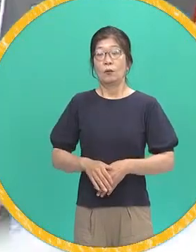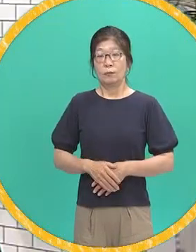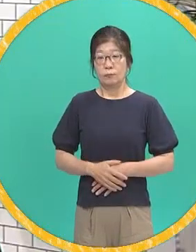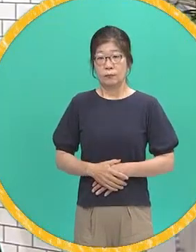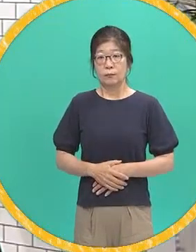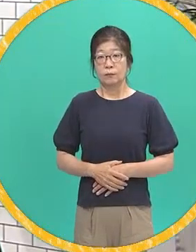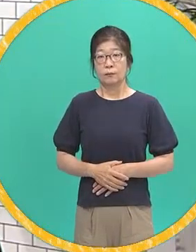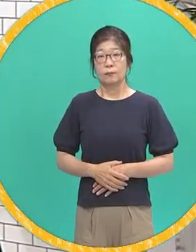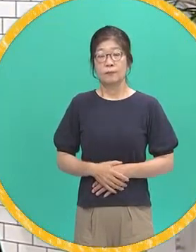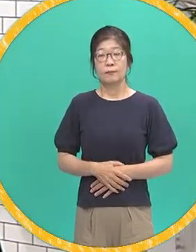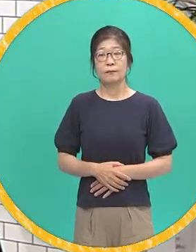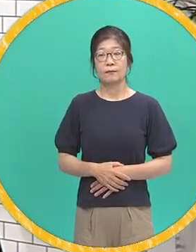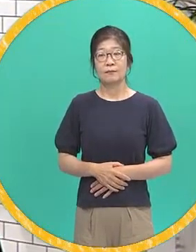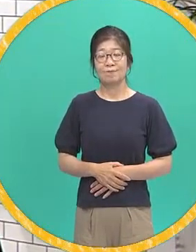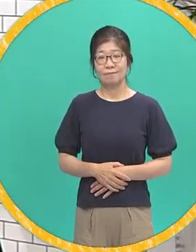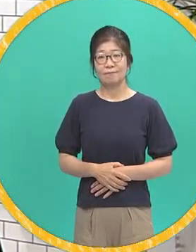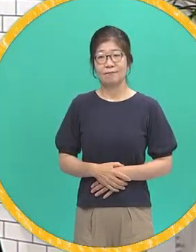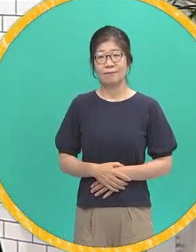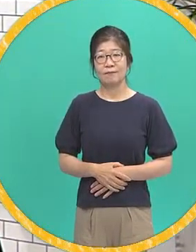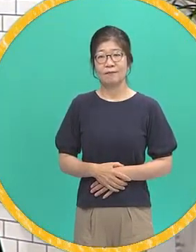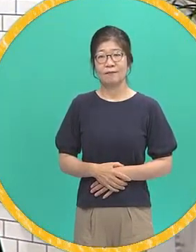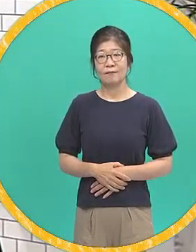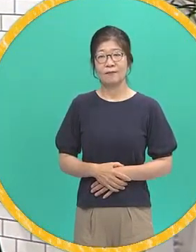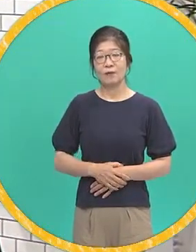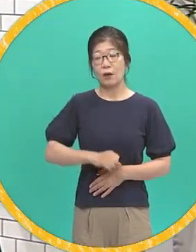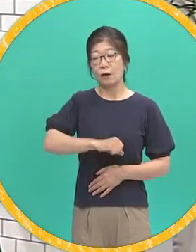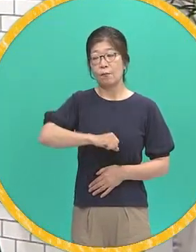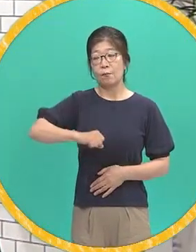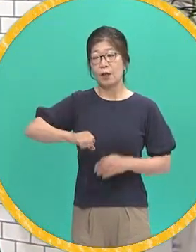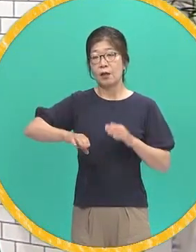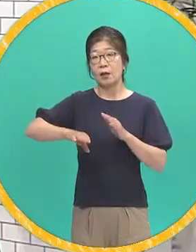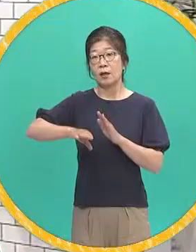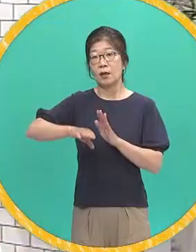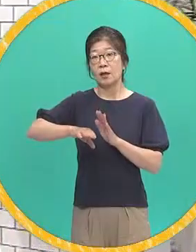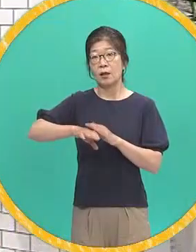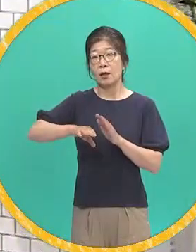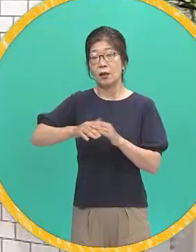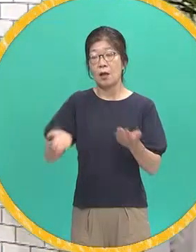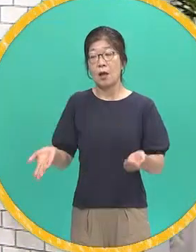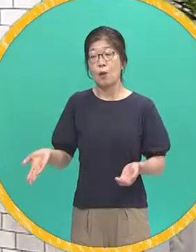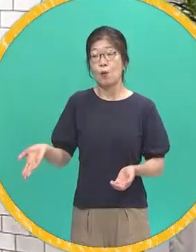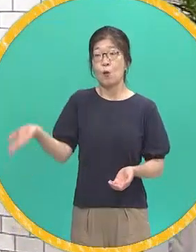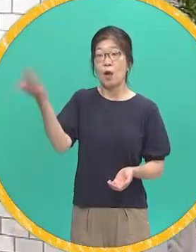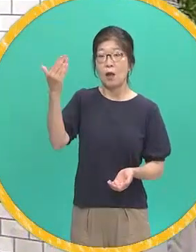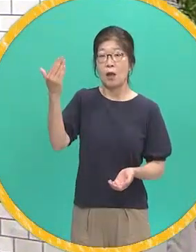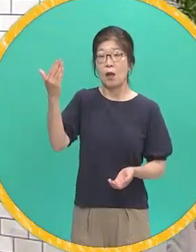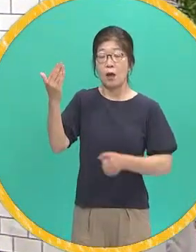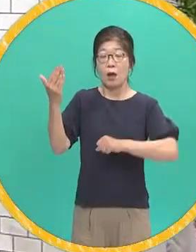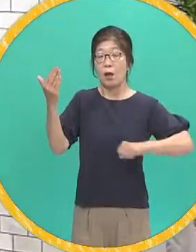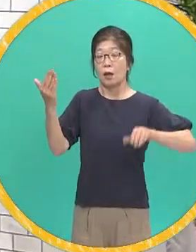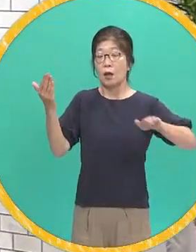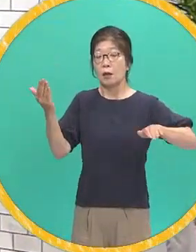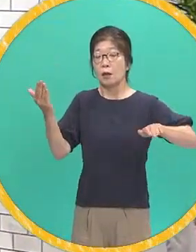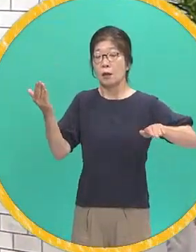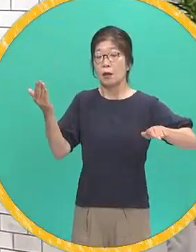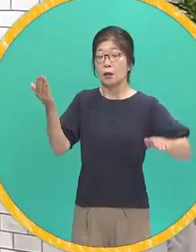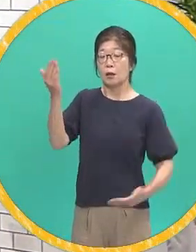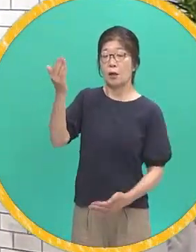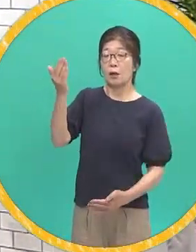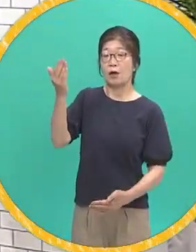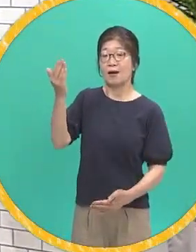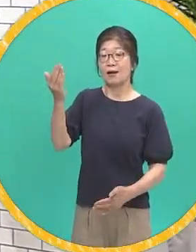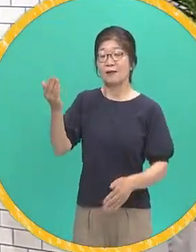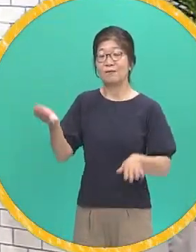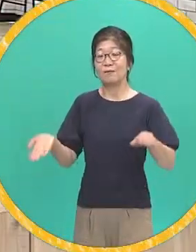離れてますよね1回離れてるんですよね右手がこういう風に恥上に弾いてて左手で下に